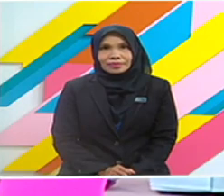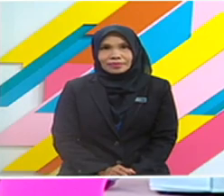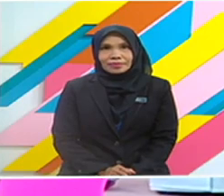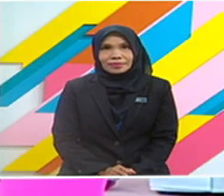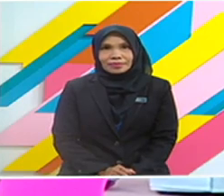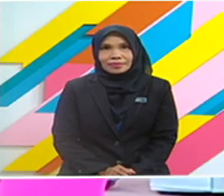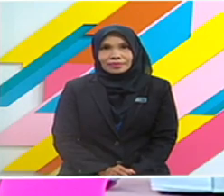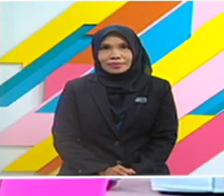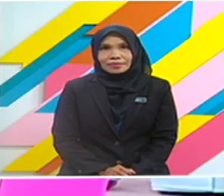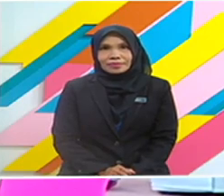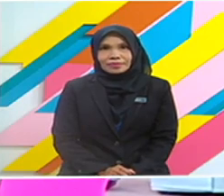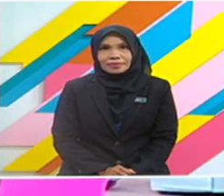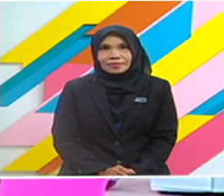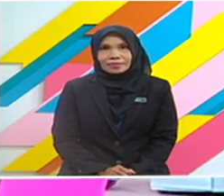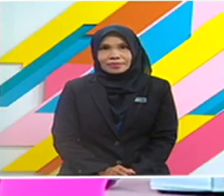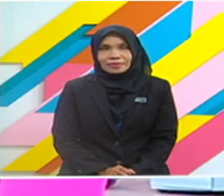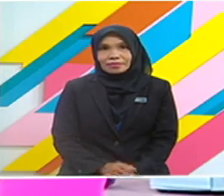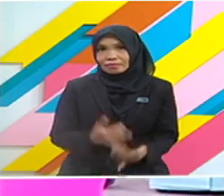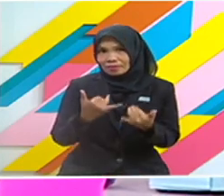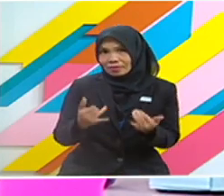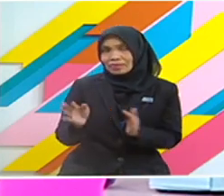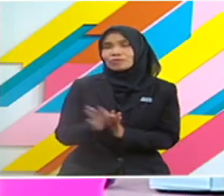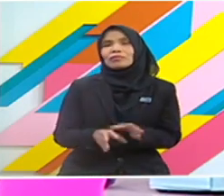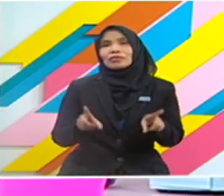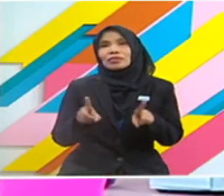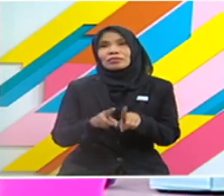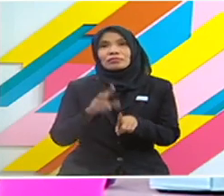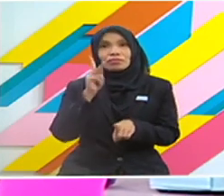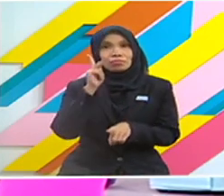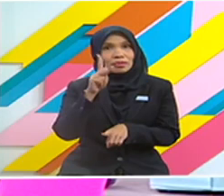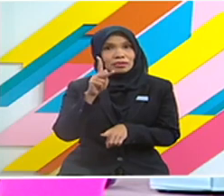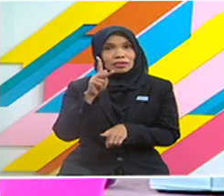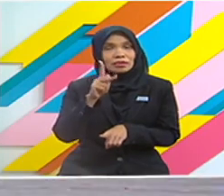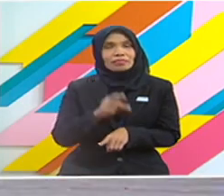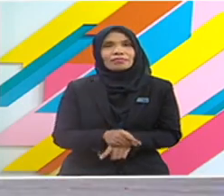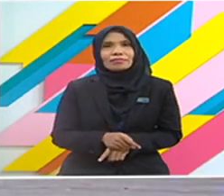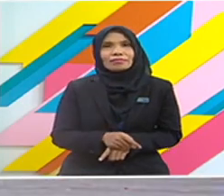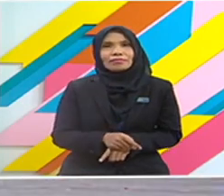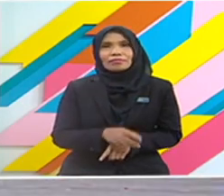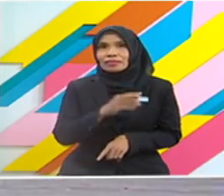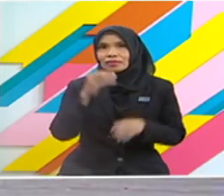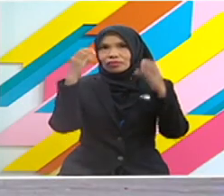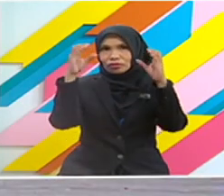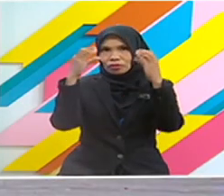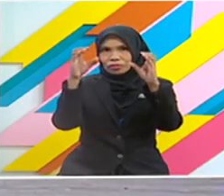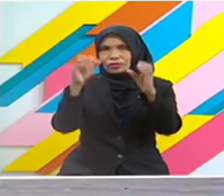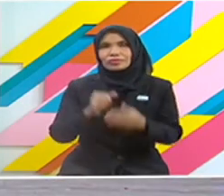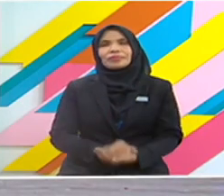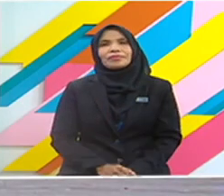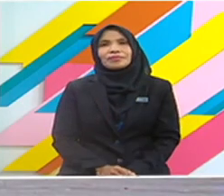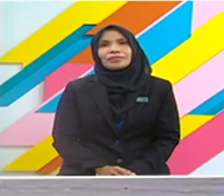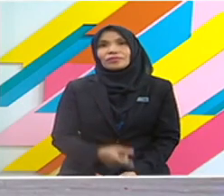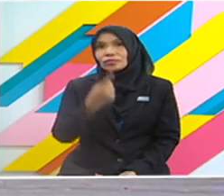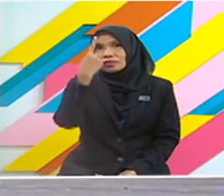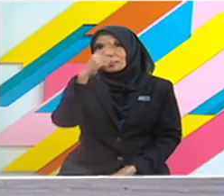Kembali lagi bersama Kak Rina dan juga Cikgu Syaira, Cikgu Su dalam Mahir Didik TV KPM dalam pembelajaran